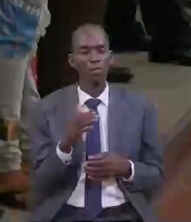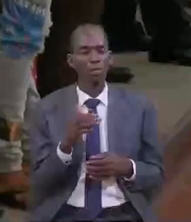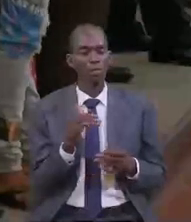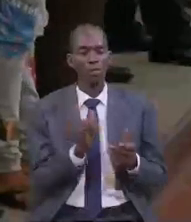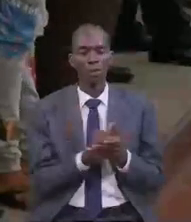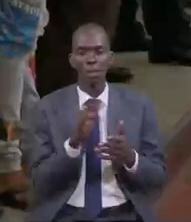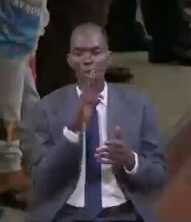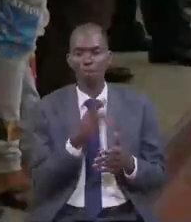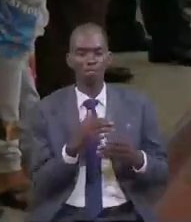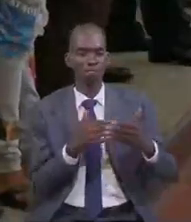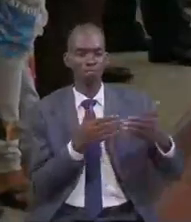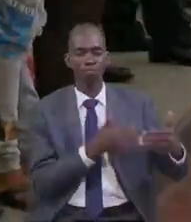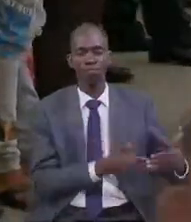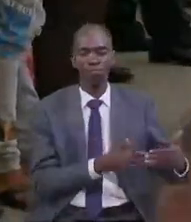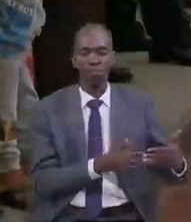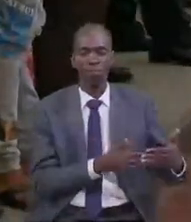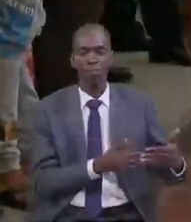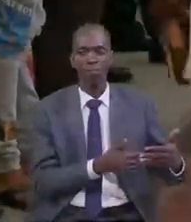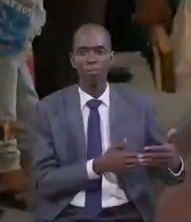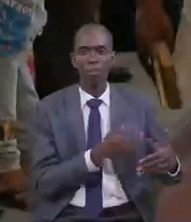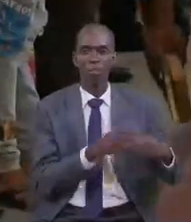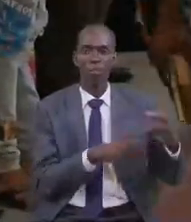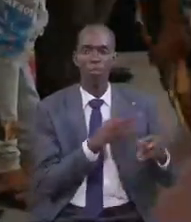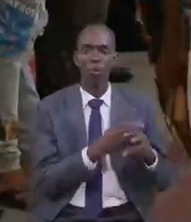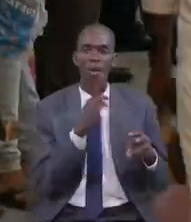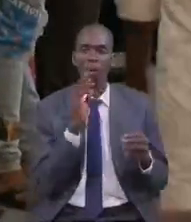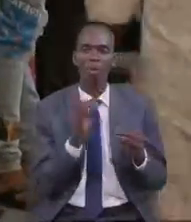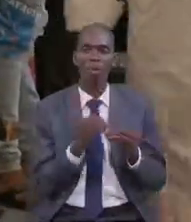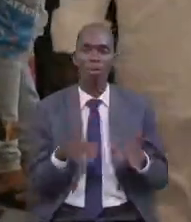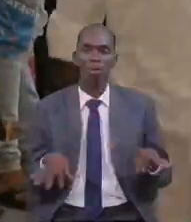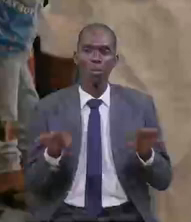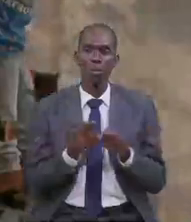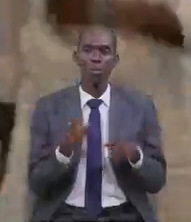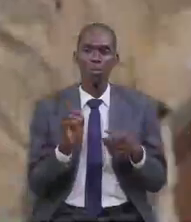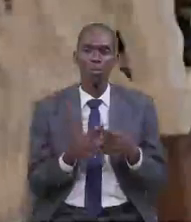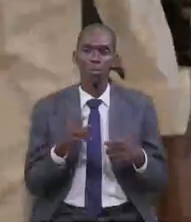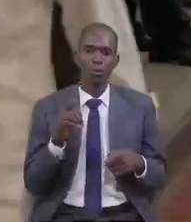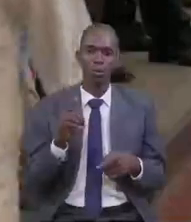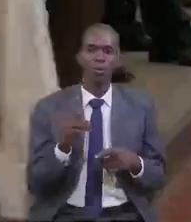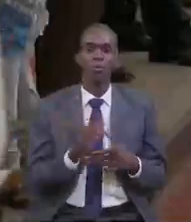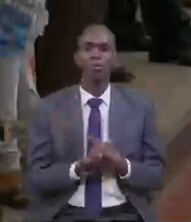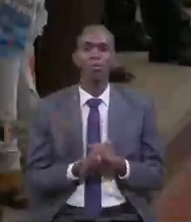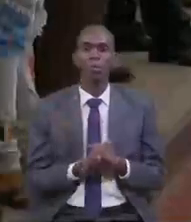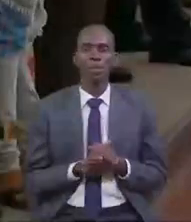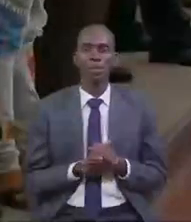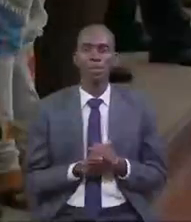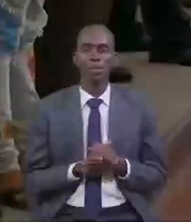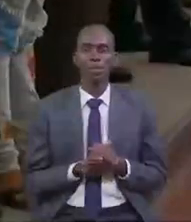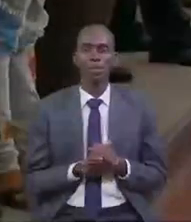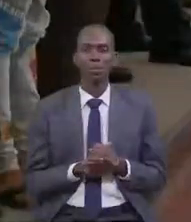du mur le sont plus importantes que tout, que son appel.